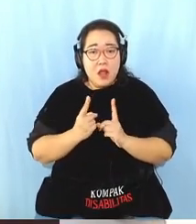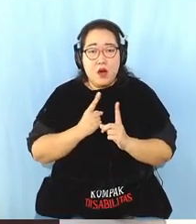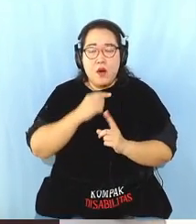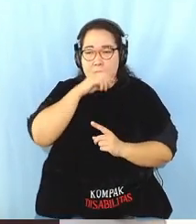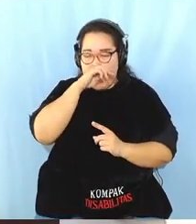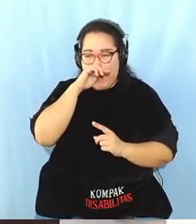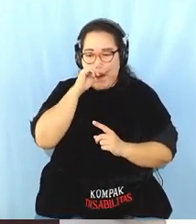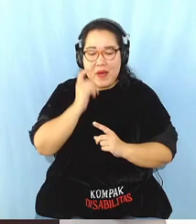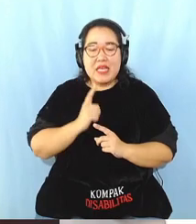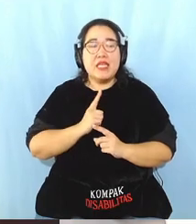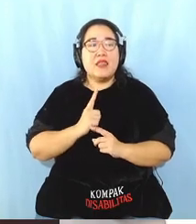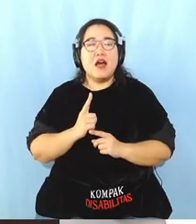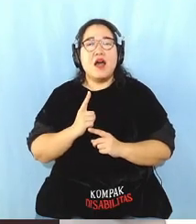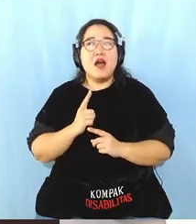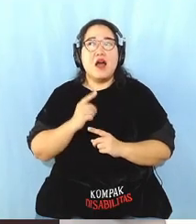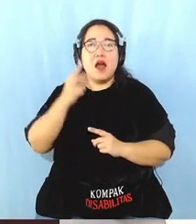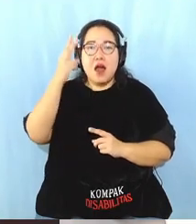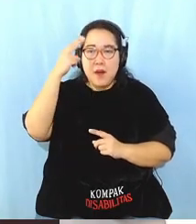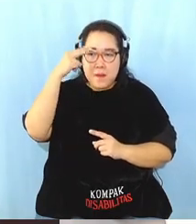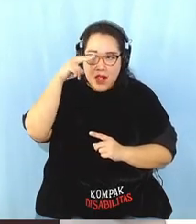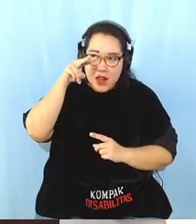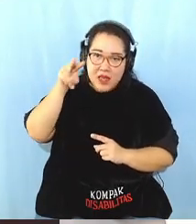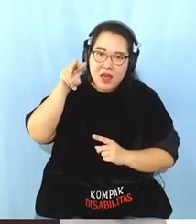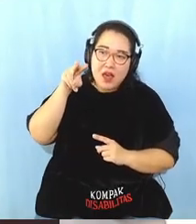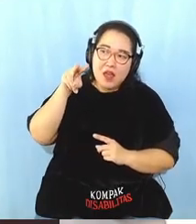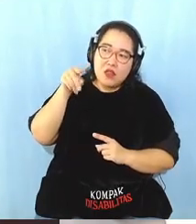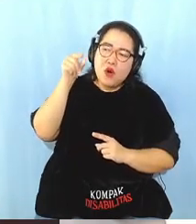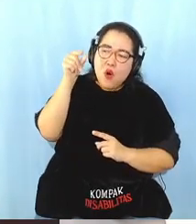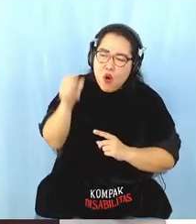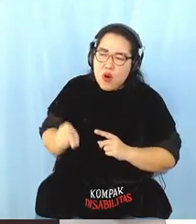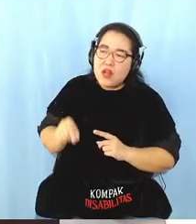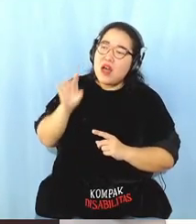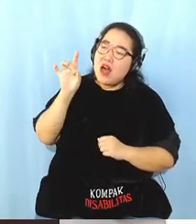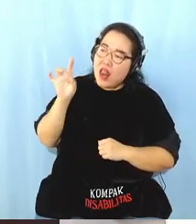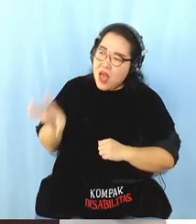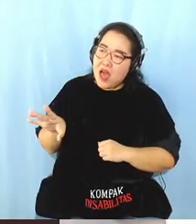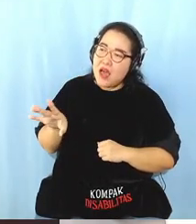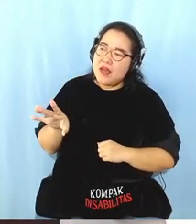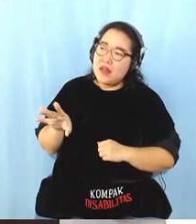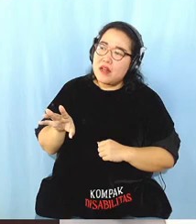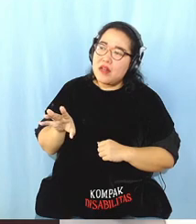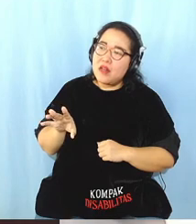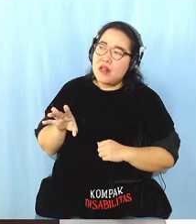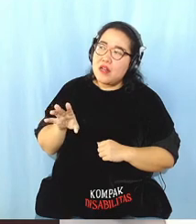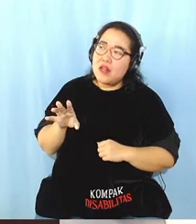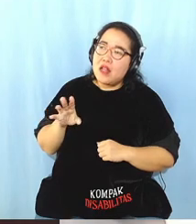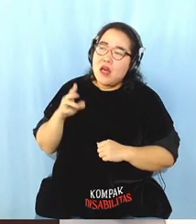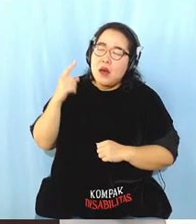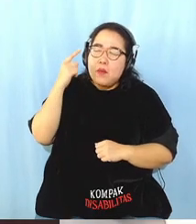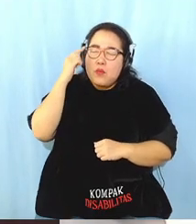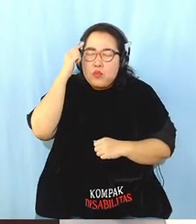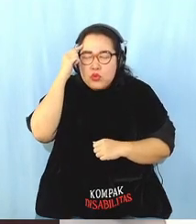hidupnya, bisakah kita hadir di sana sebagai orang yang bisa menolong dia, meneguhkan